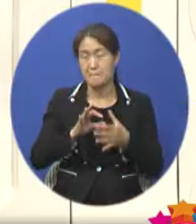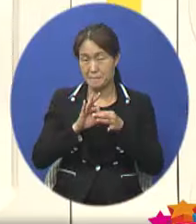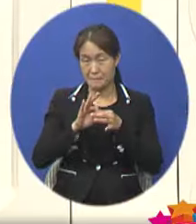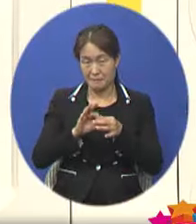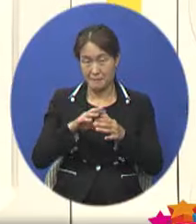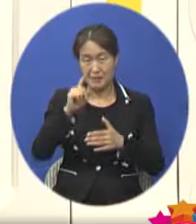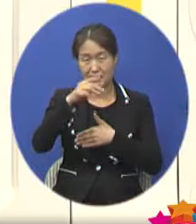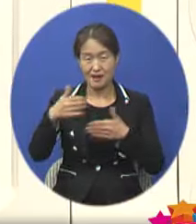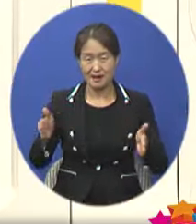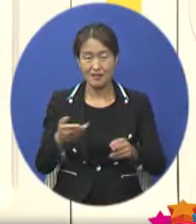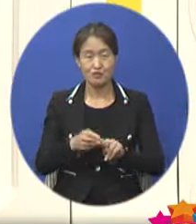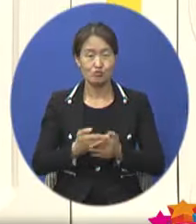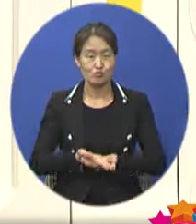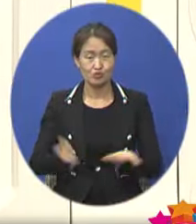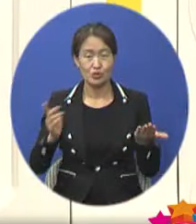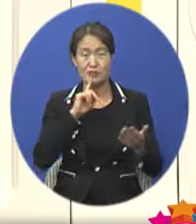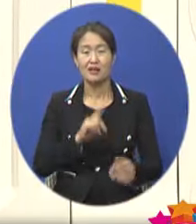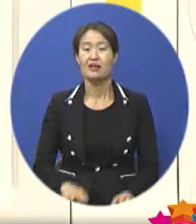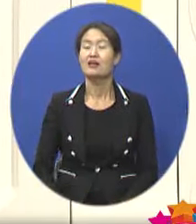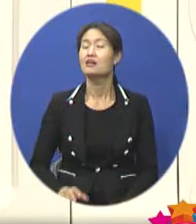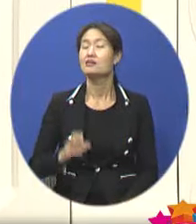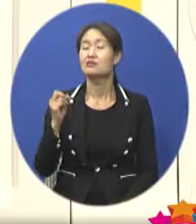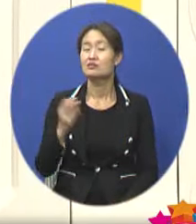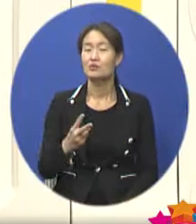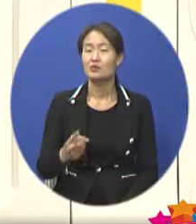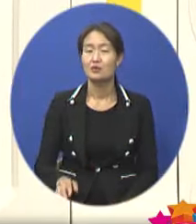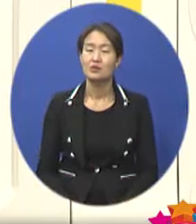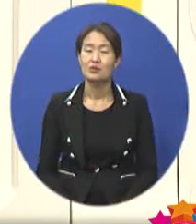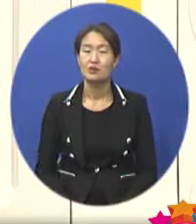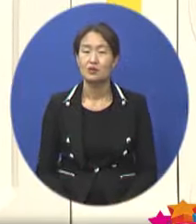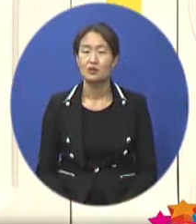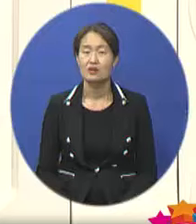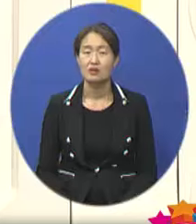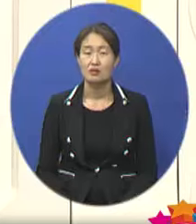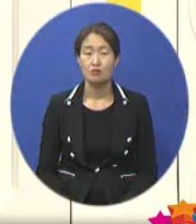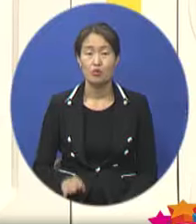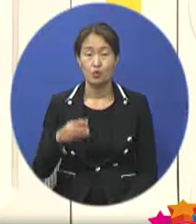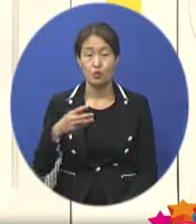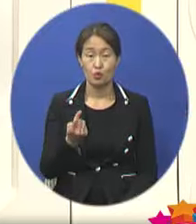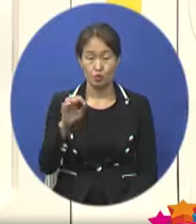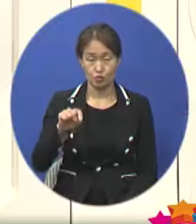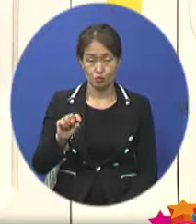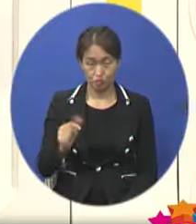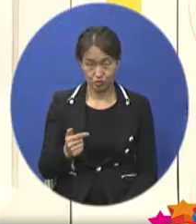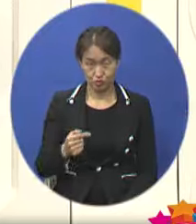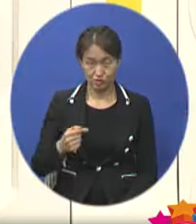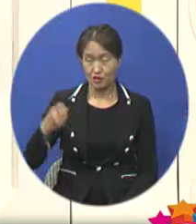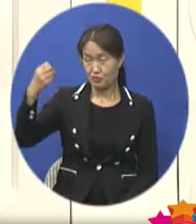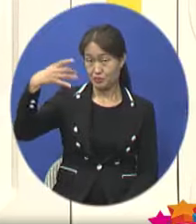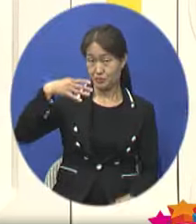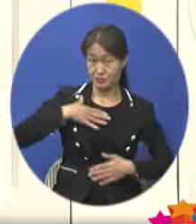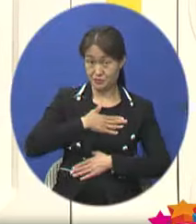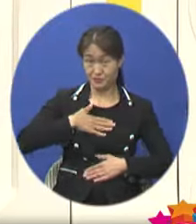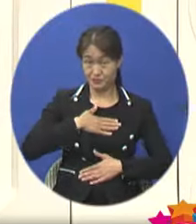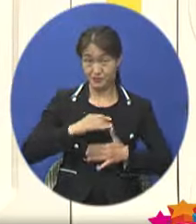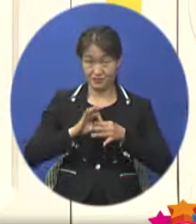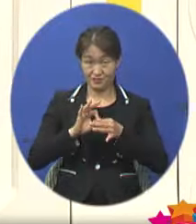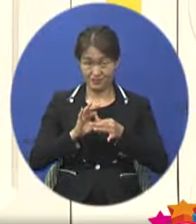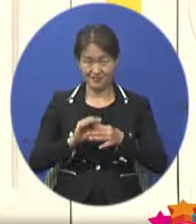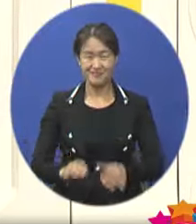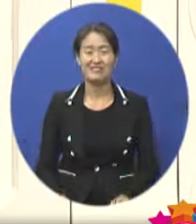박스를 보내주시고 또 있죠. 네. 예, 로운에서 단비 샤워 필터. 네.